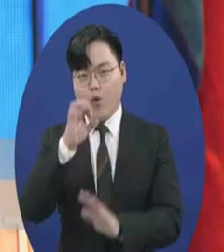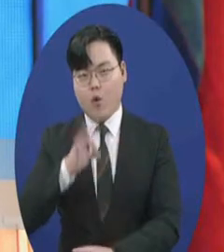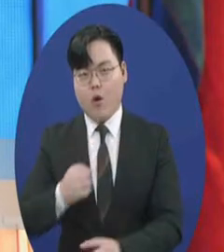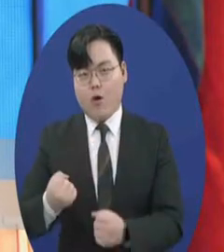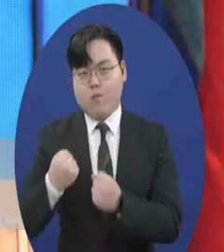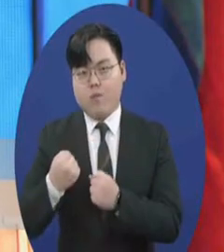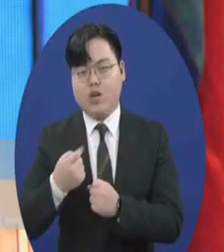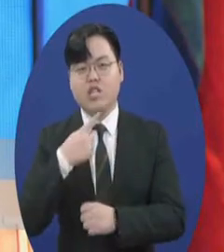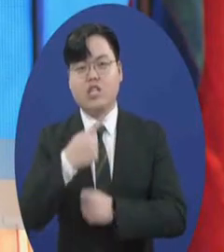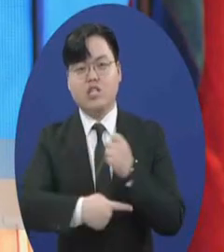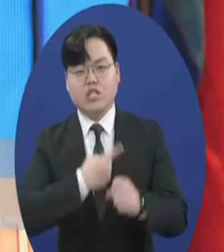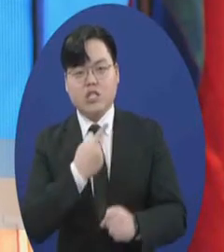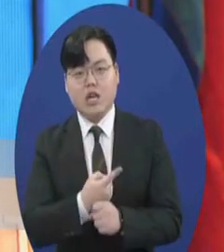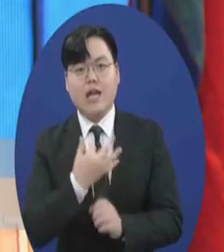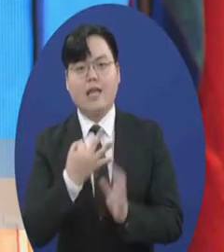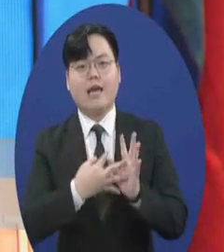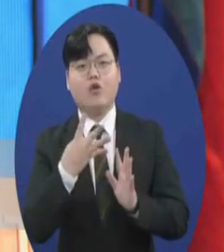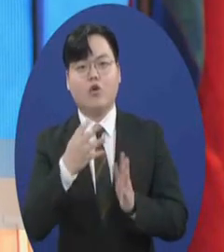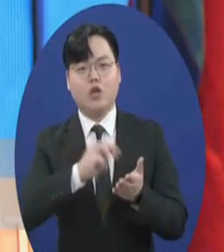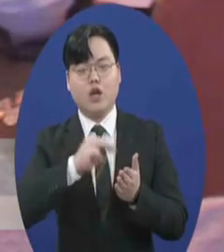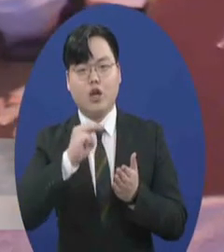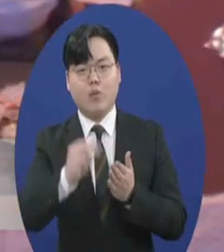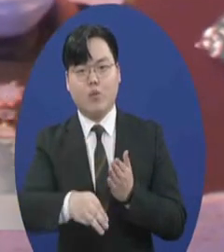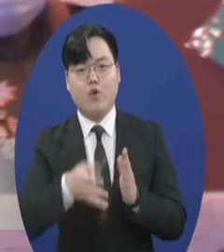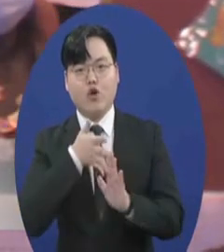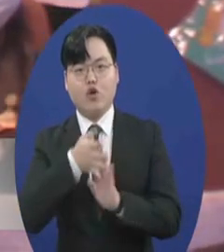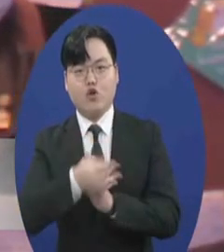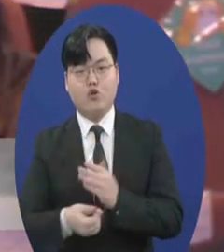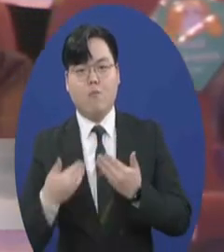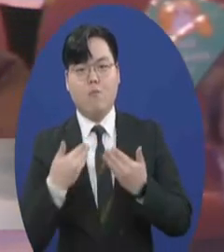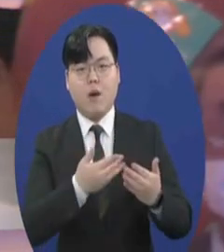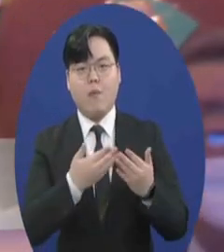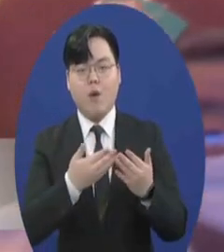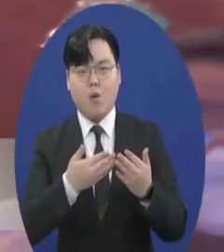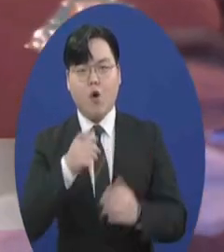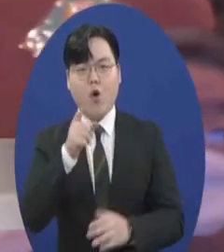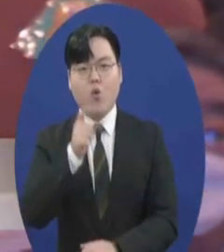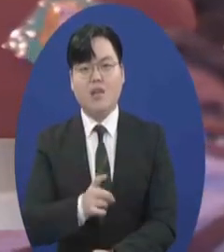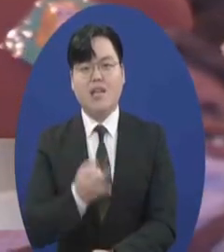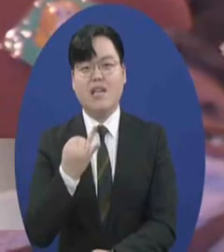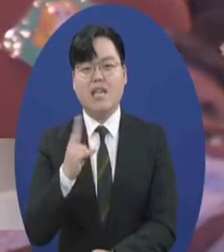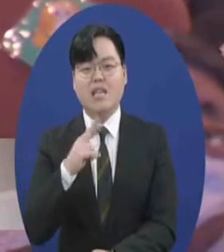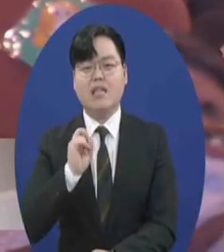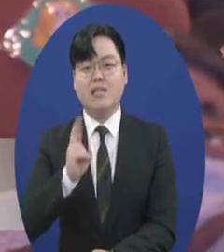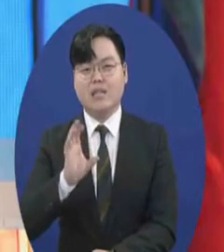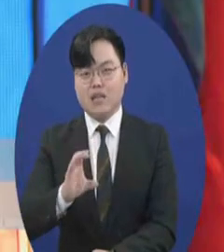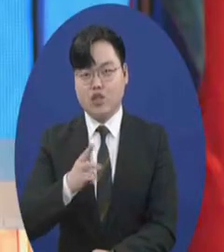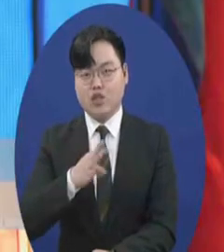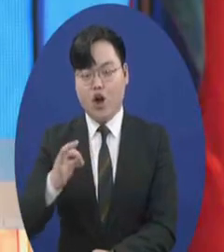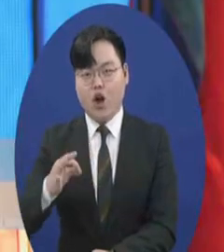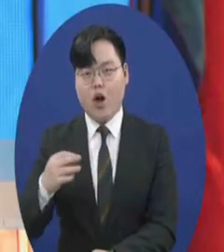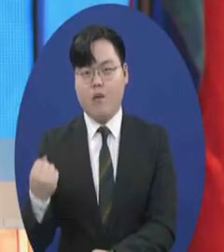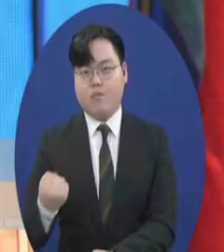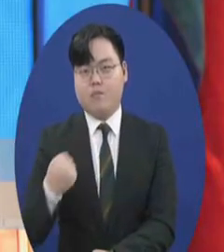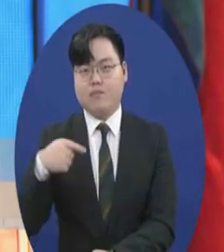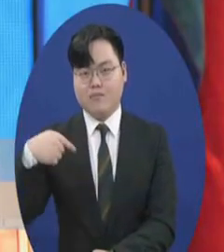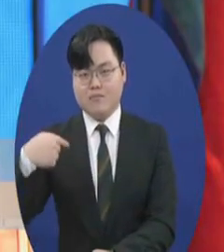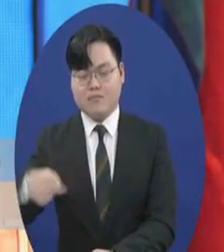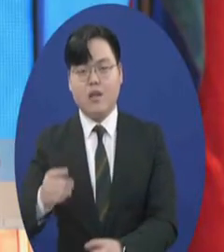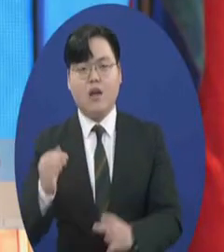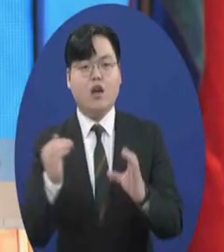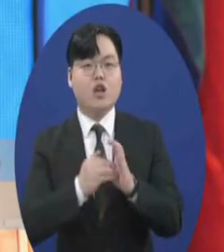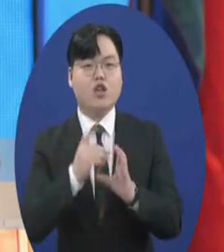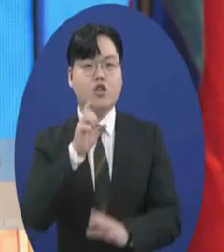улсын төсөвт 84 тэрэм төгрөгийг төвлөрүүлж хүний хөгжлийн индексээр тэргүүлэгч хот болсон амжилтыг үзүүллээ. Эрдэнэ тотын